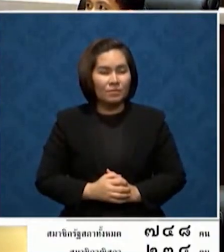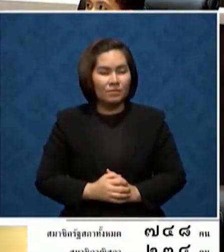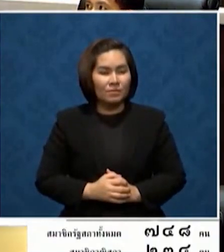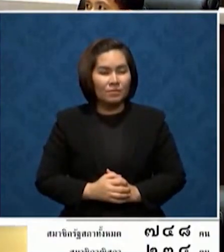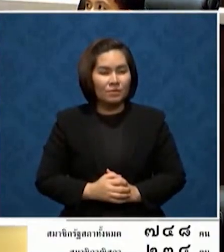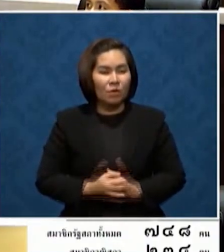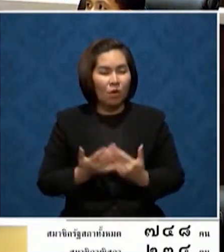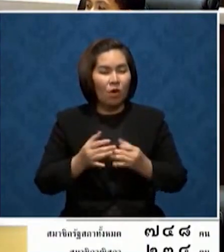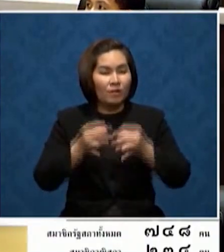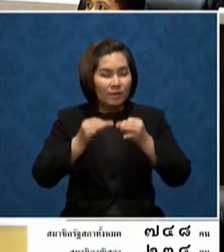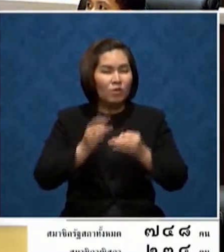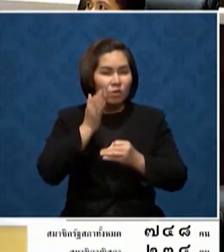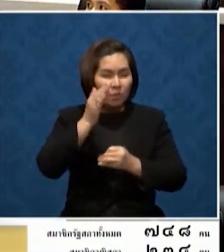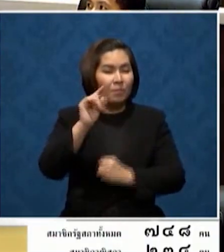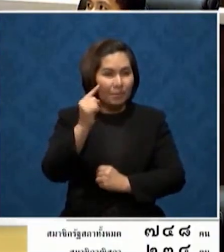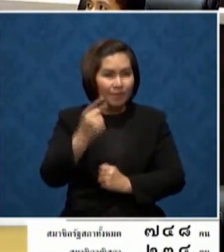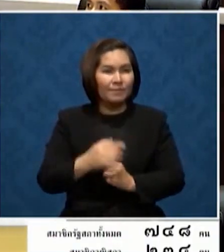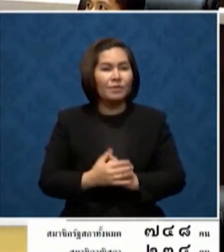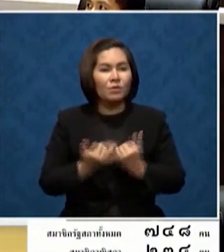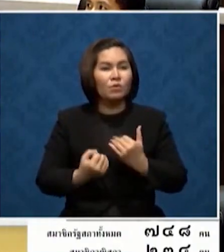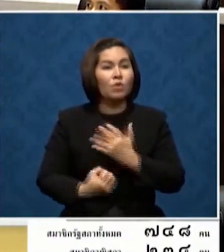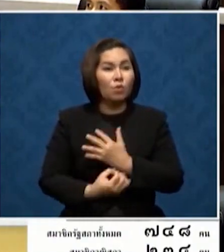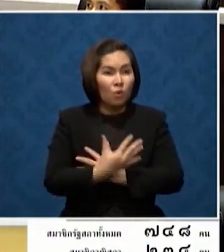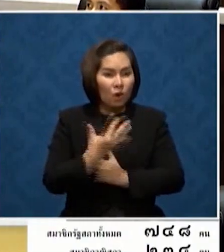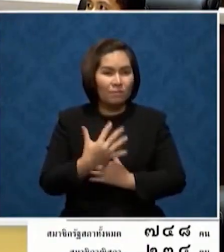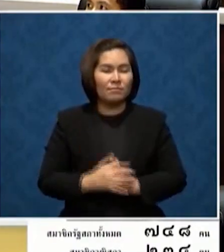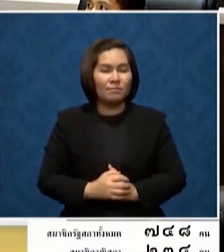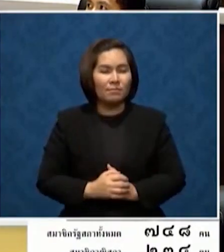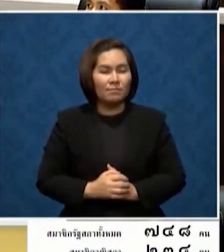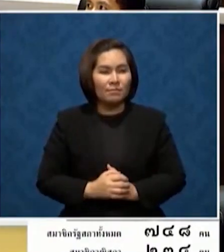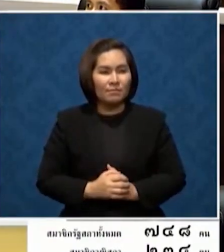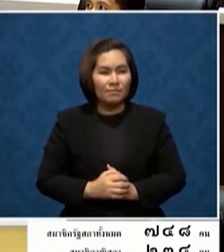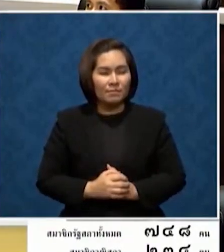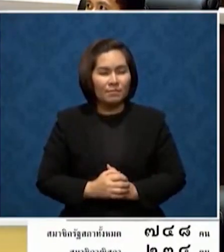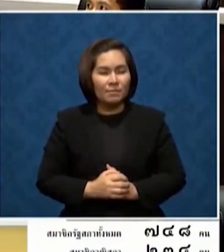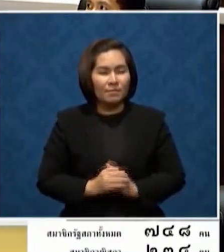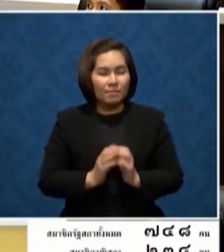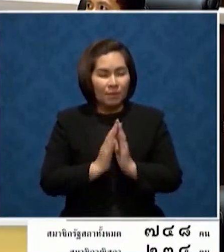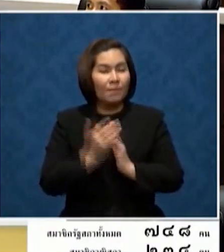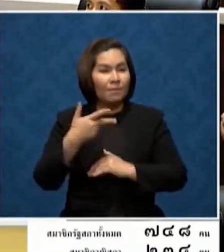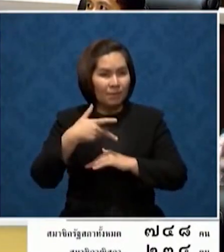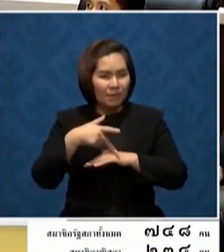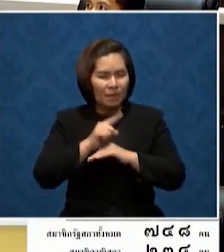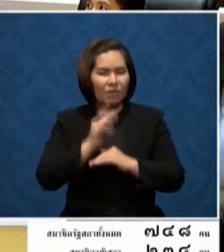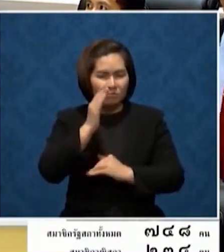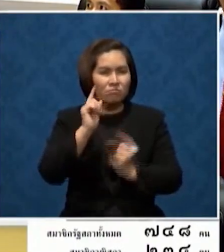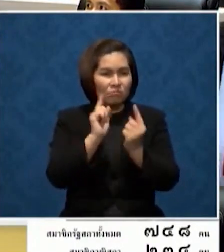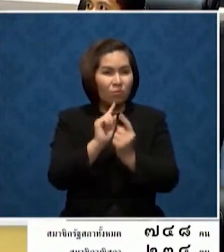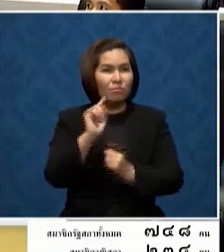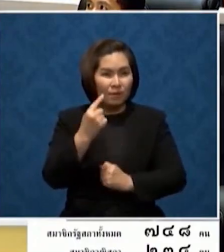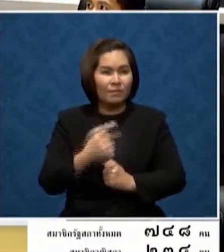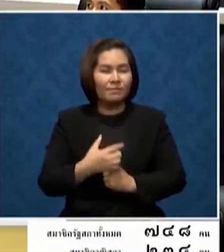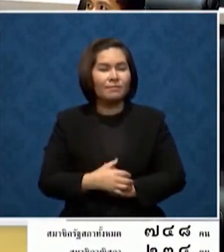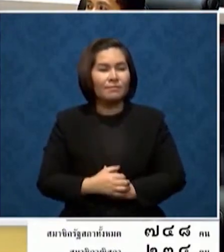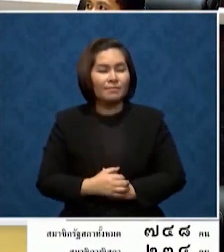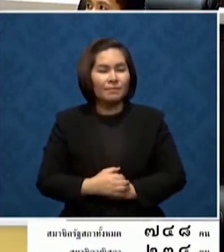หุ้น19พฤษภาคม2566นายสนธิยาสวัสดีอดีตที่ปรึกษาประธานคณะกรรมการการกฎหม